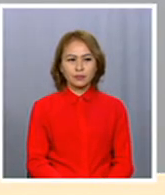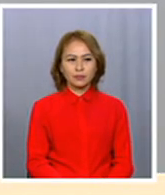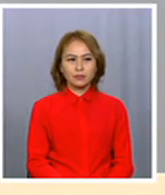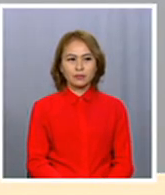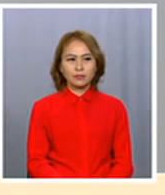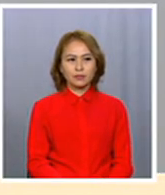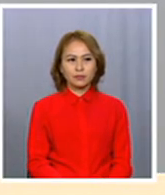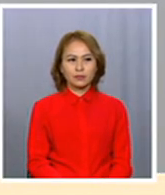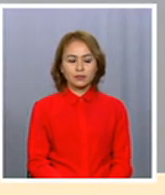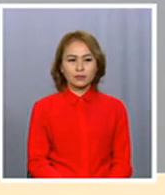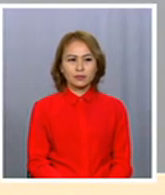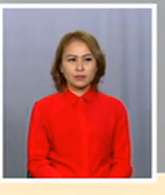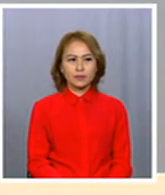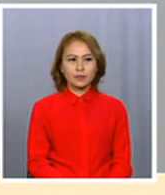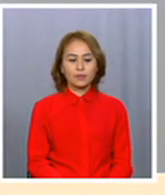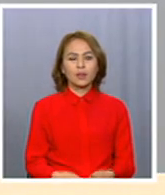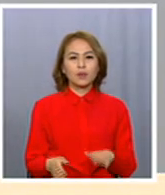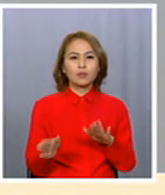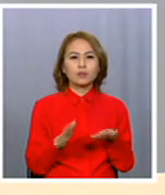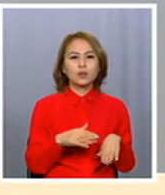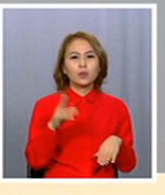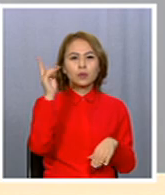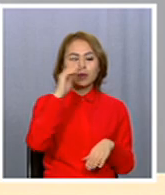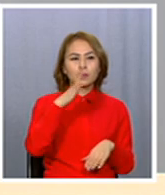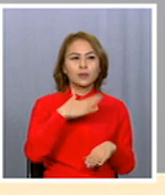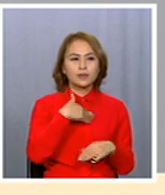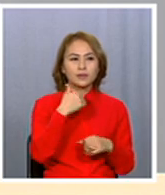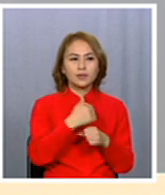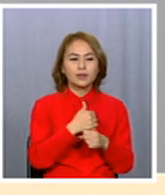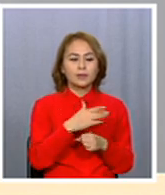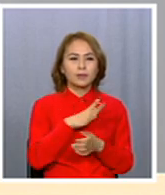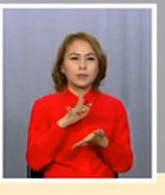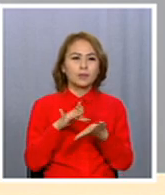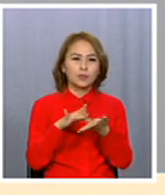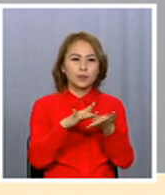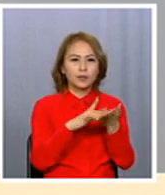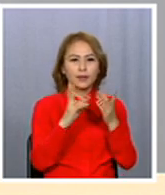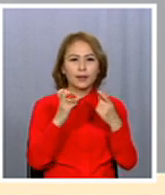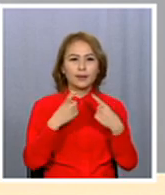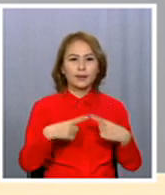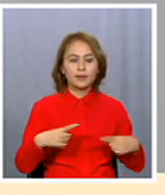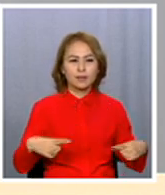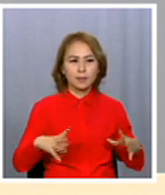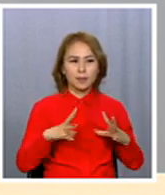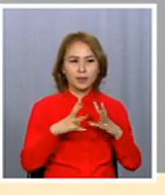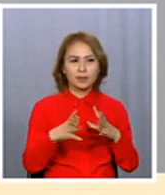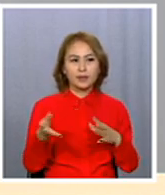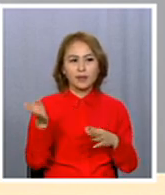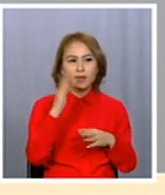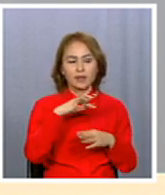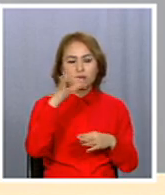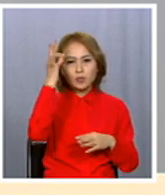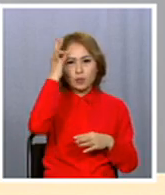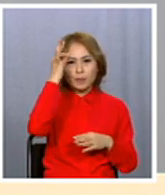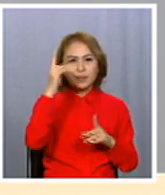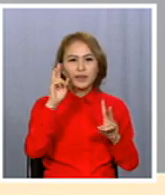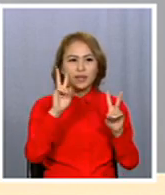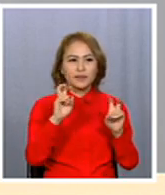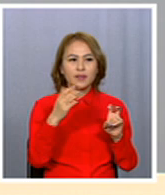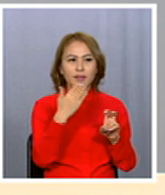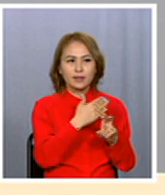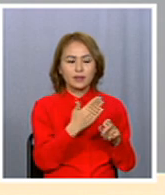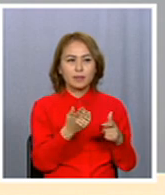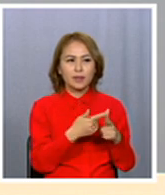Ребята, на прошлом уроке мы совершили путешествие на разные планеты. Давайте вспомним названия этих